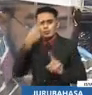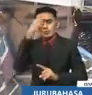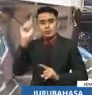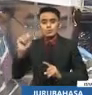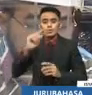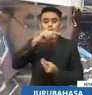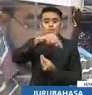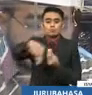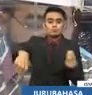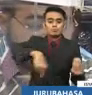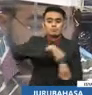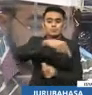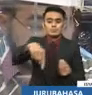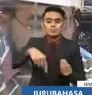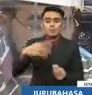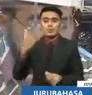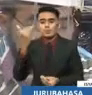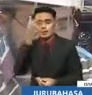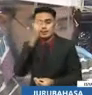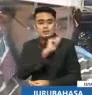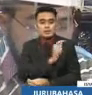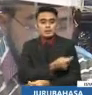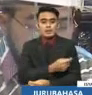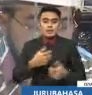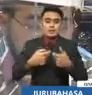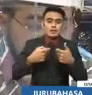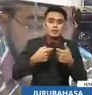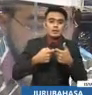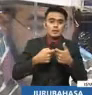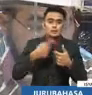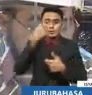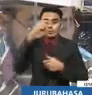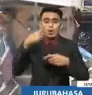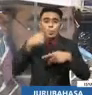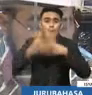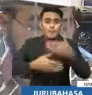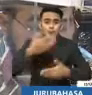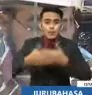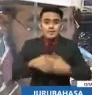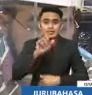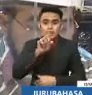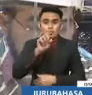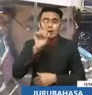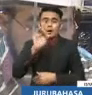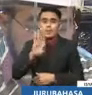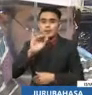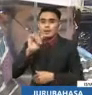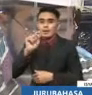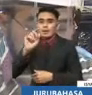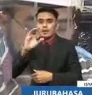alam sekitar karena tenaga elektrik yang digunakan untuk memproses satu Bitcoin